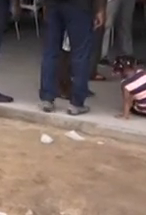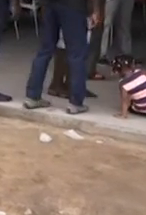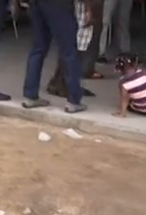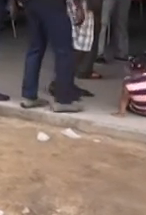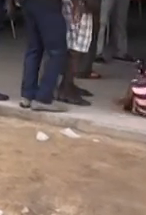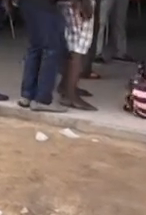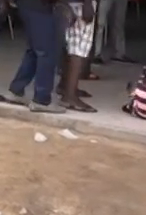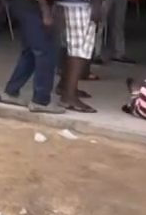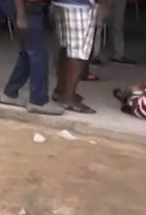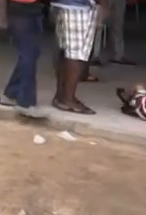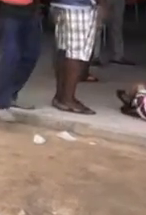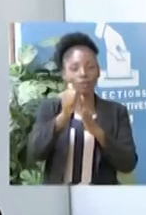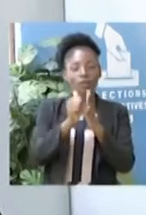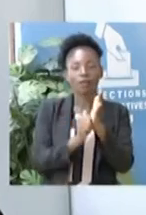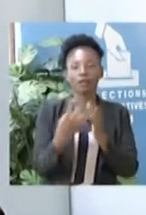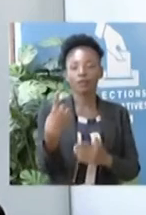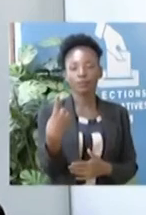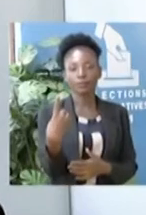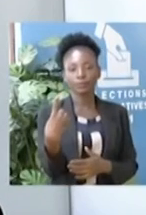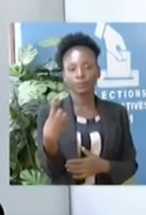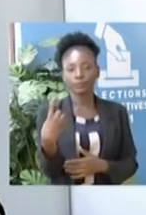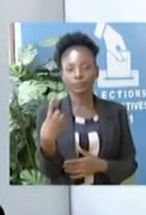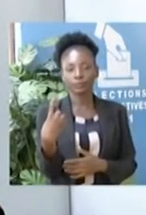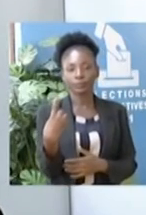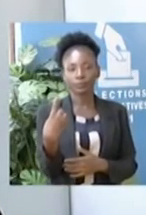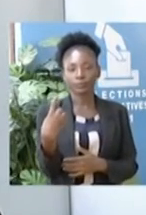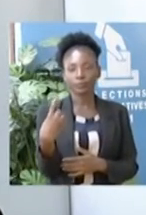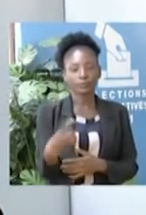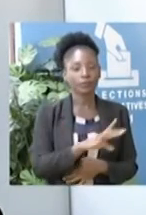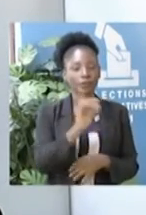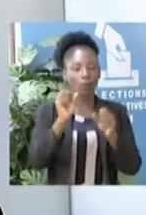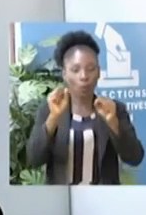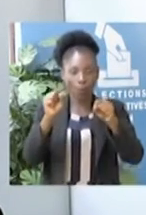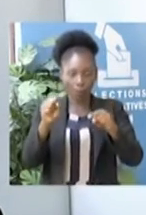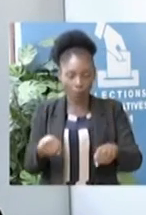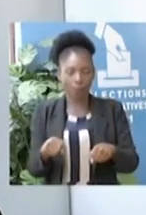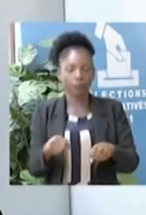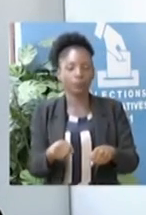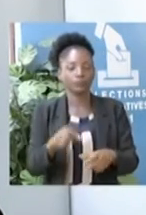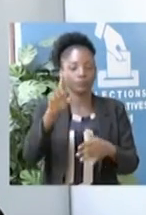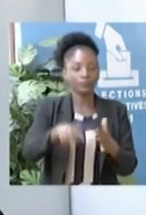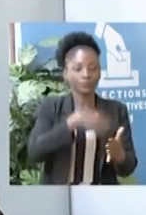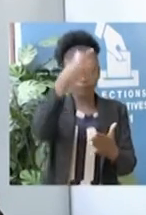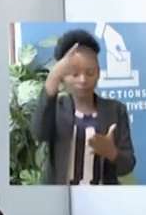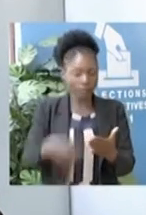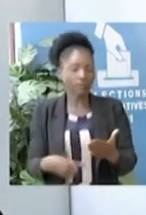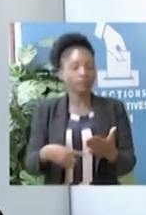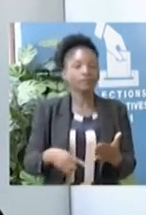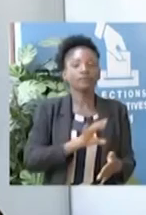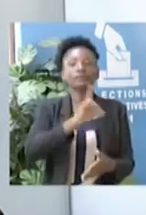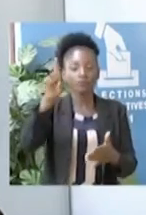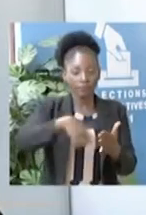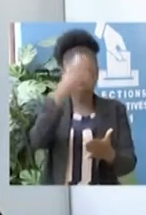élection dans la zone concernée. Il est sursis de plein droit à l'élection du député de la circonscription